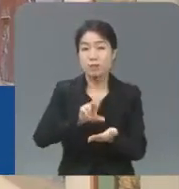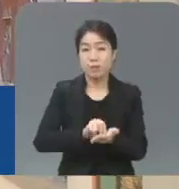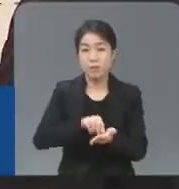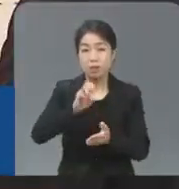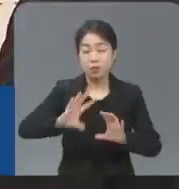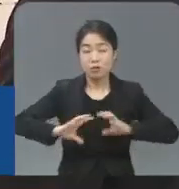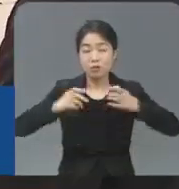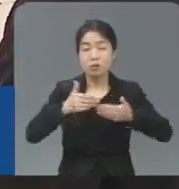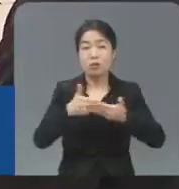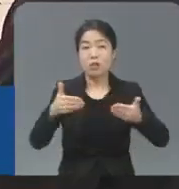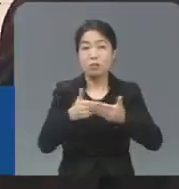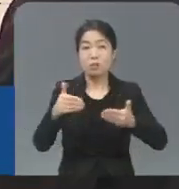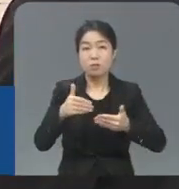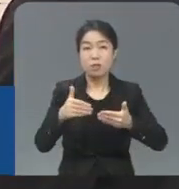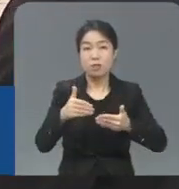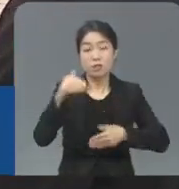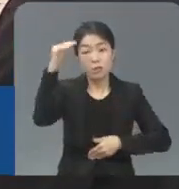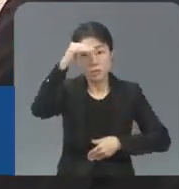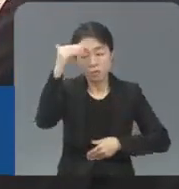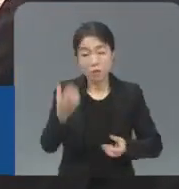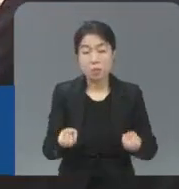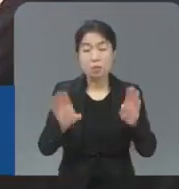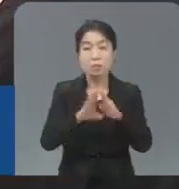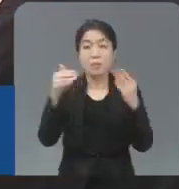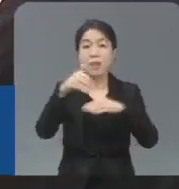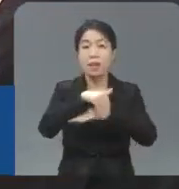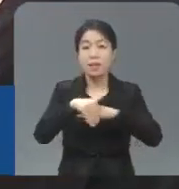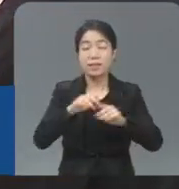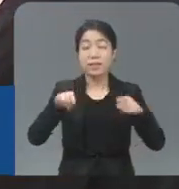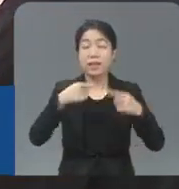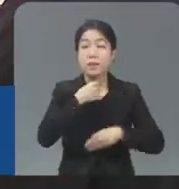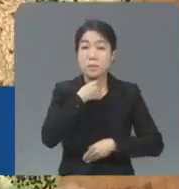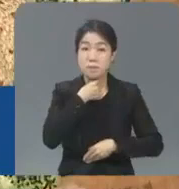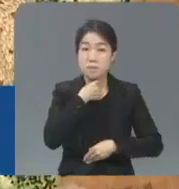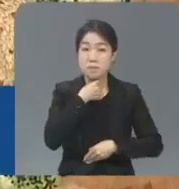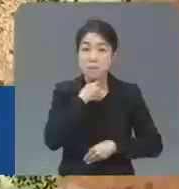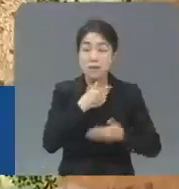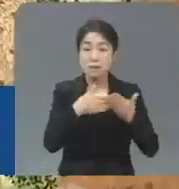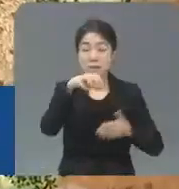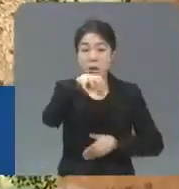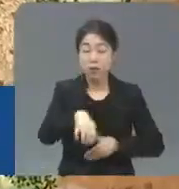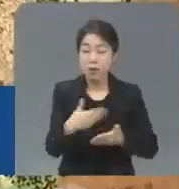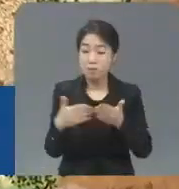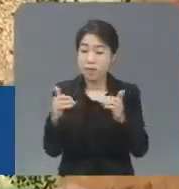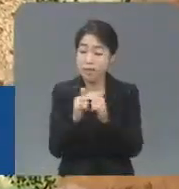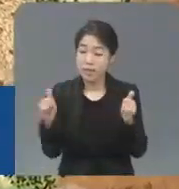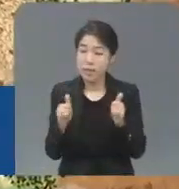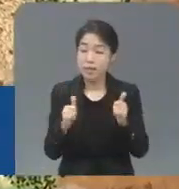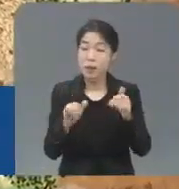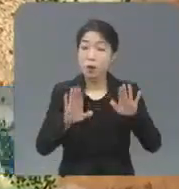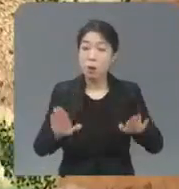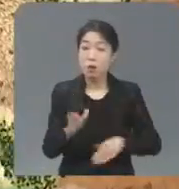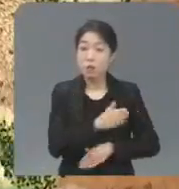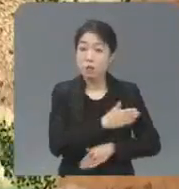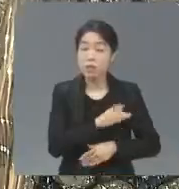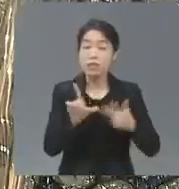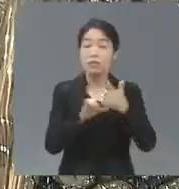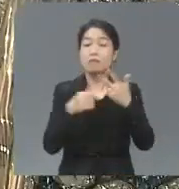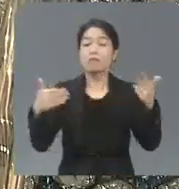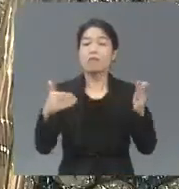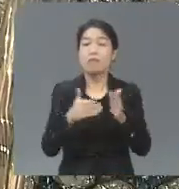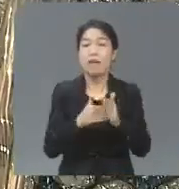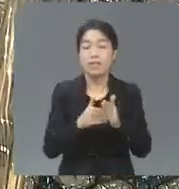광주 국제미술전람회를 열 예정입니다. 참가를 희망하는 갤러리와 작가는 오늘부터 7월 9일까지